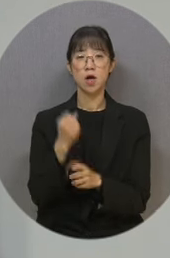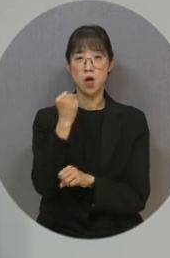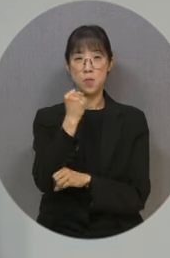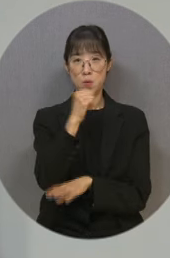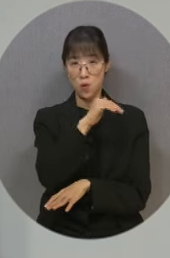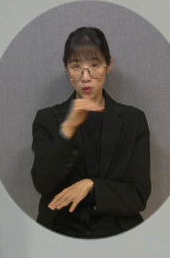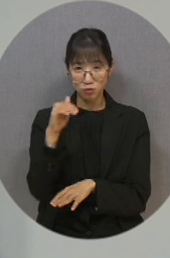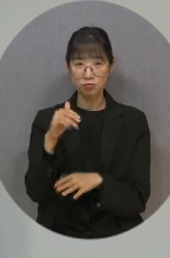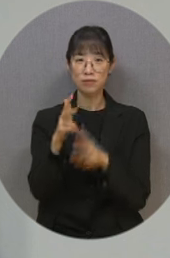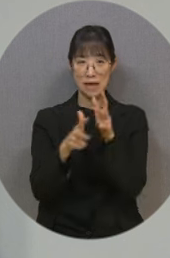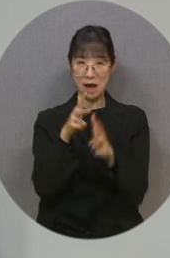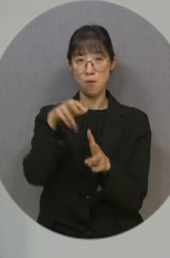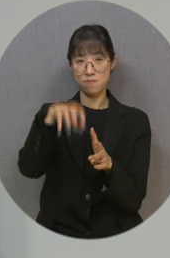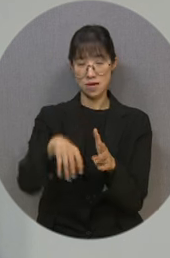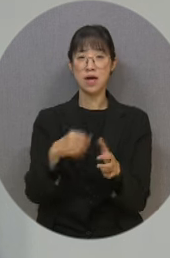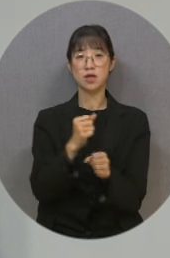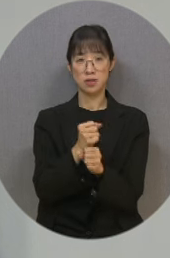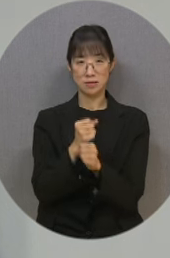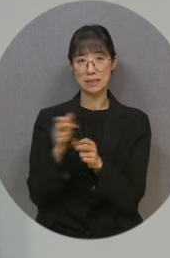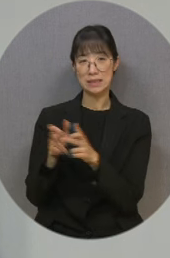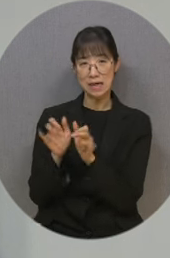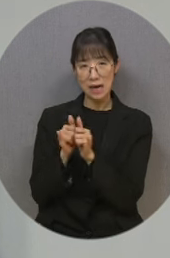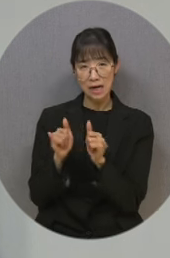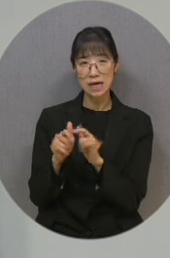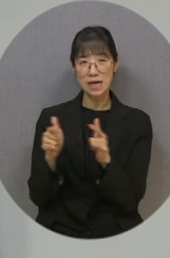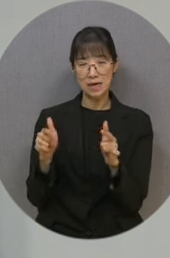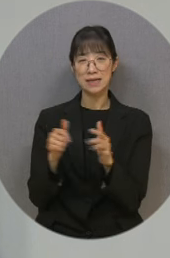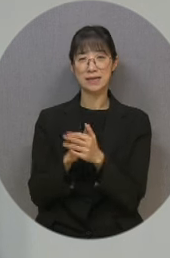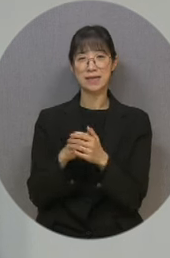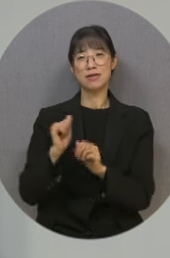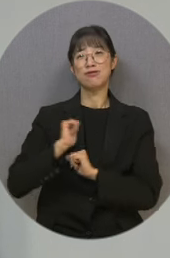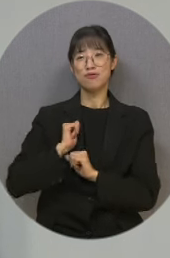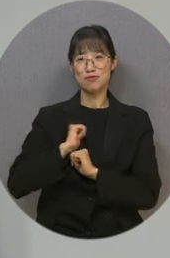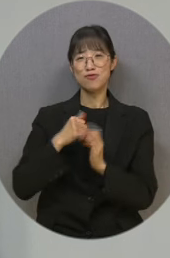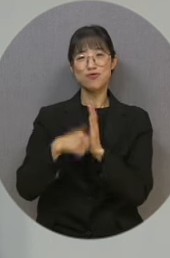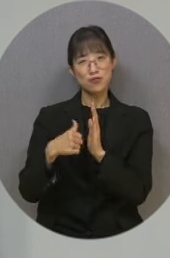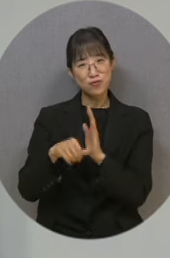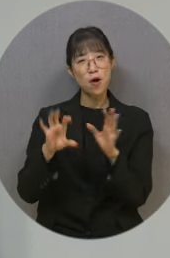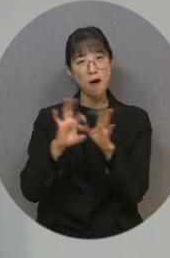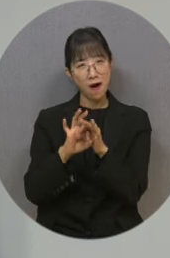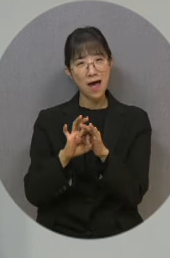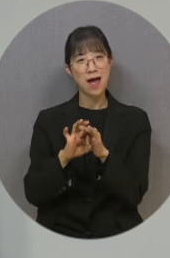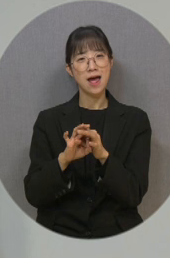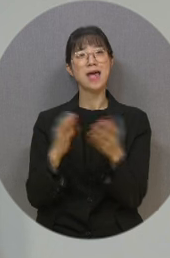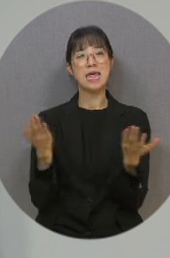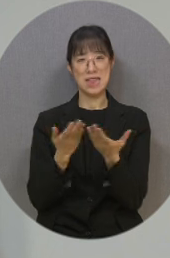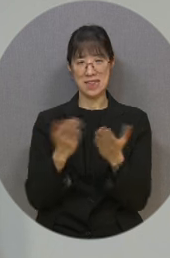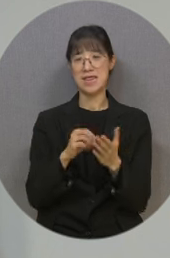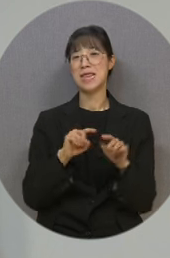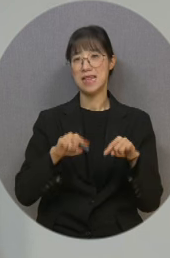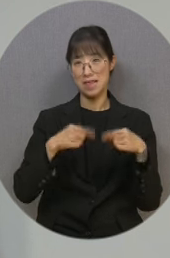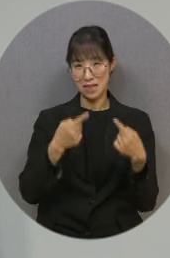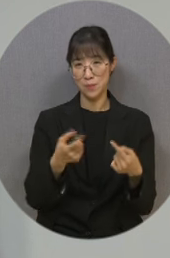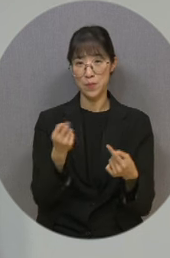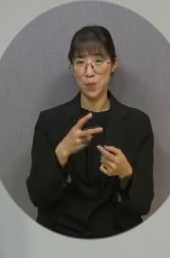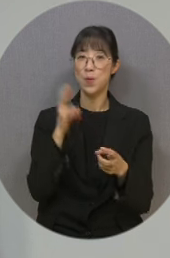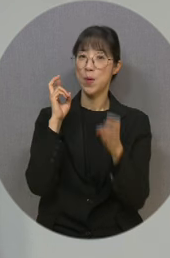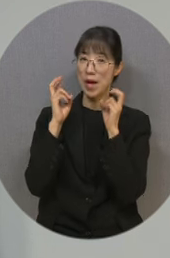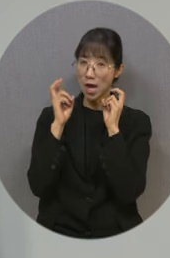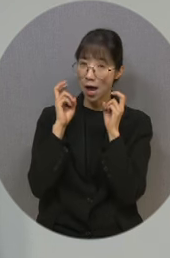해서 장행 분들이 여러 가지 그 방상 일부에 일을 할 수 있도록 이렇게 하고 있고요 기업의